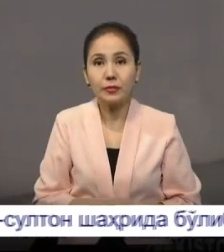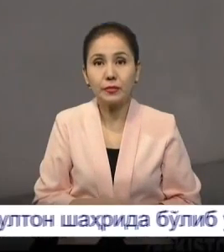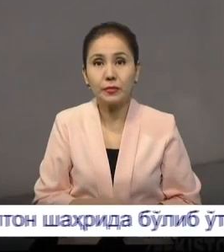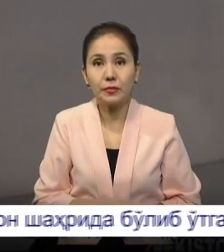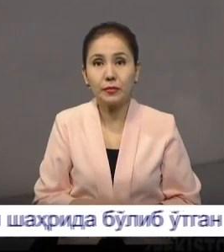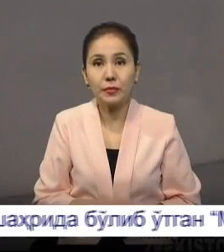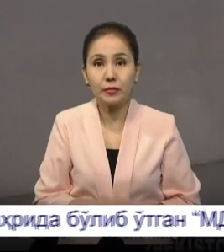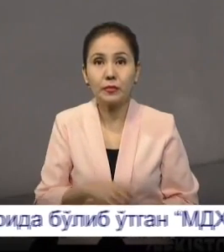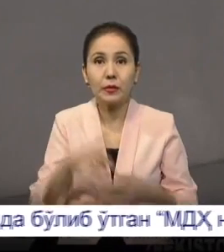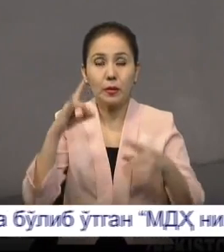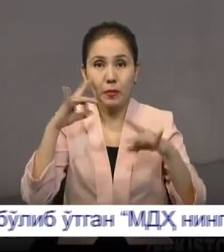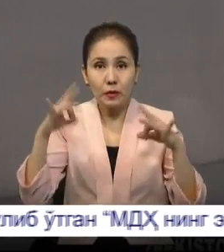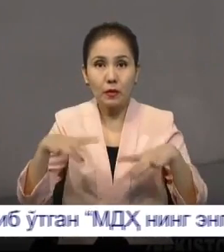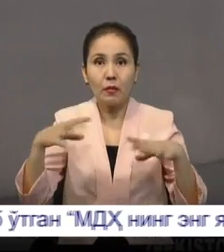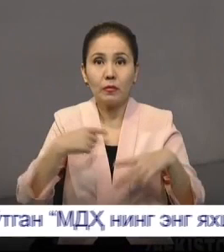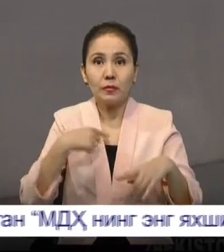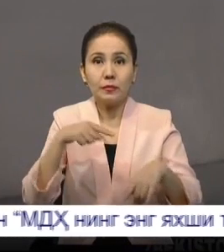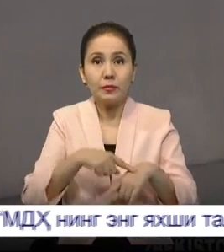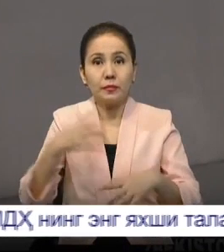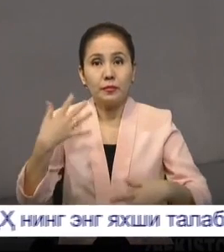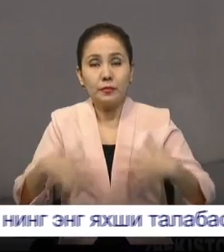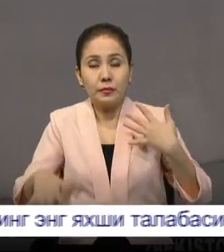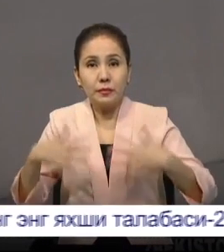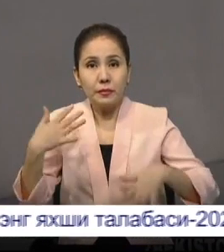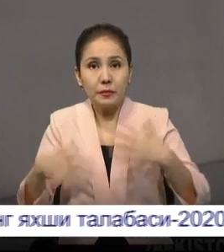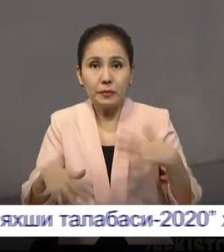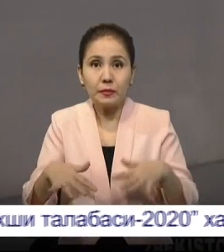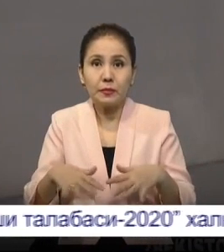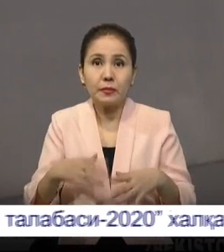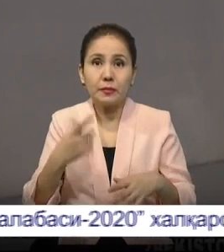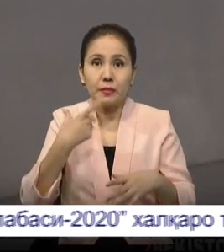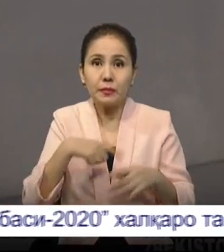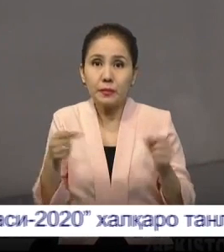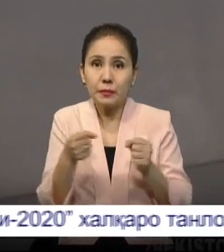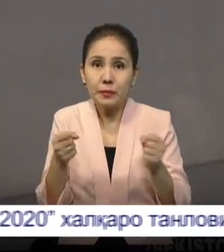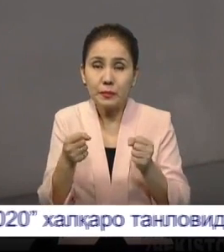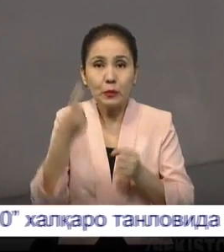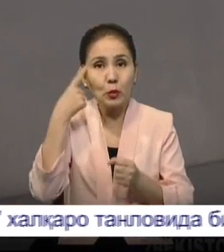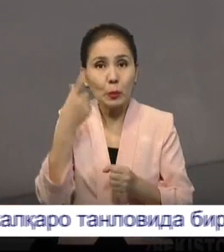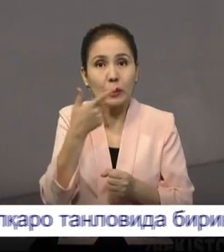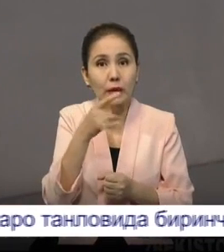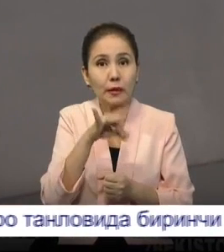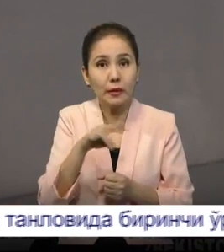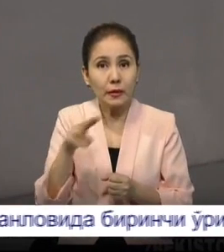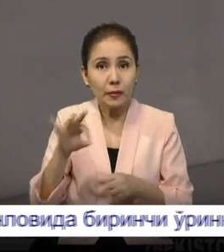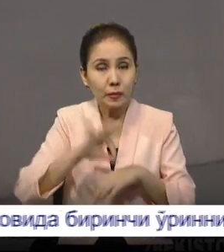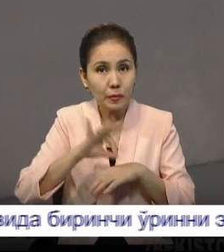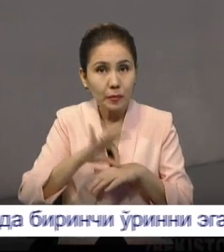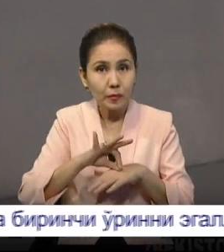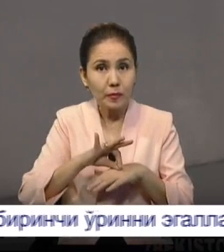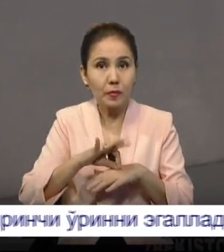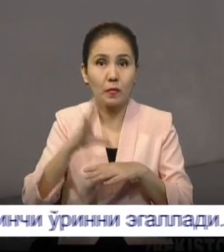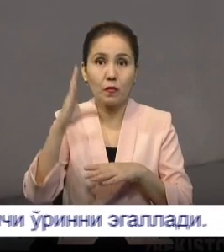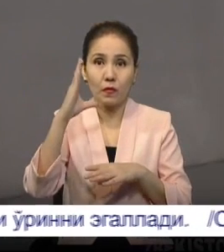Ya'ni birdaniga holim bo'lmadi. Qanaqa bo'ldi? Etim uvushdi, grippmanmi deb o'yladim. Keyin